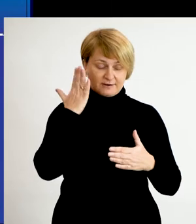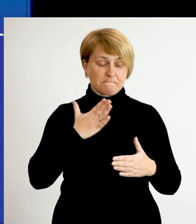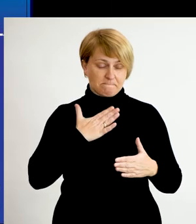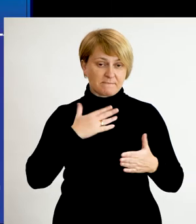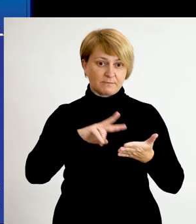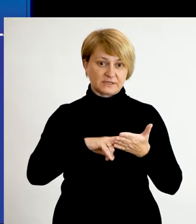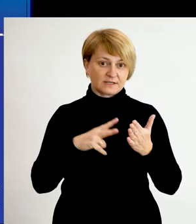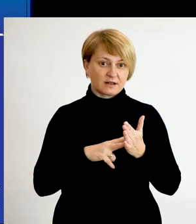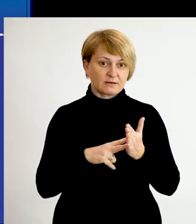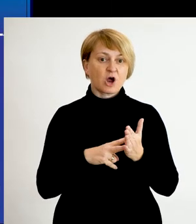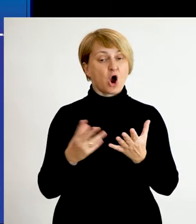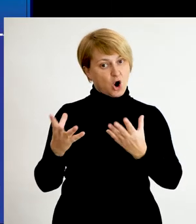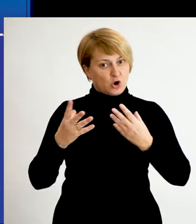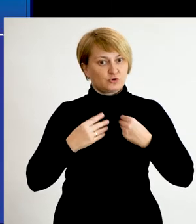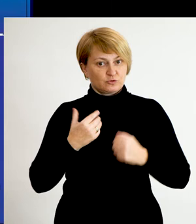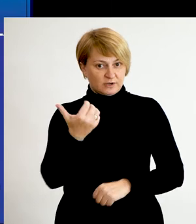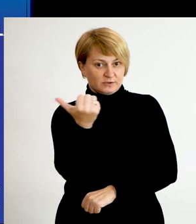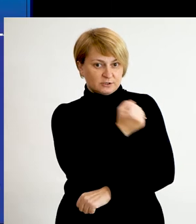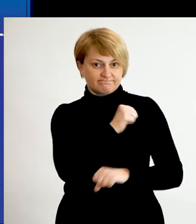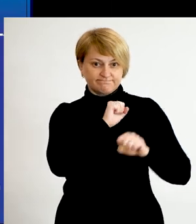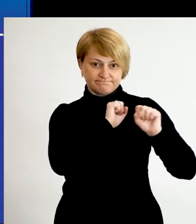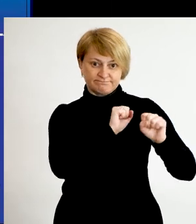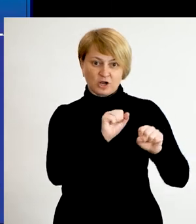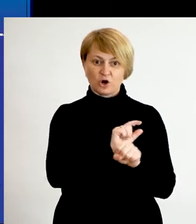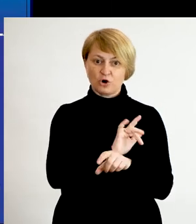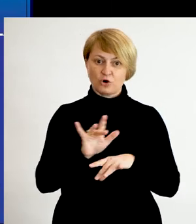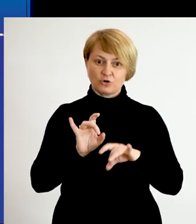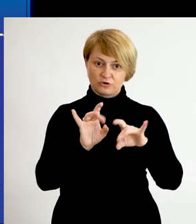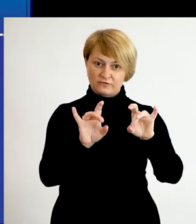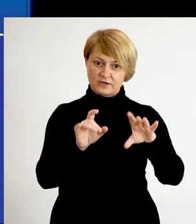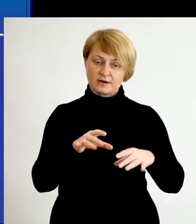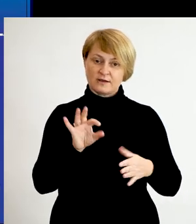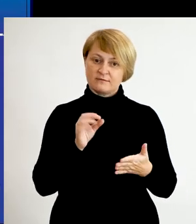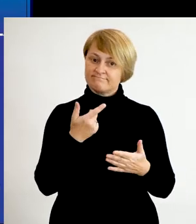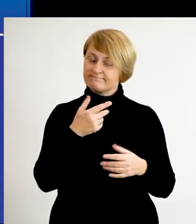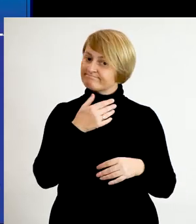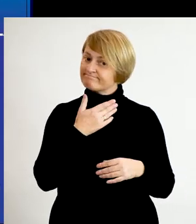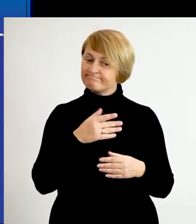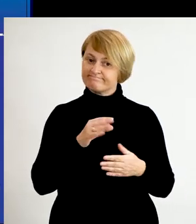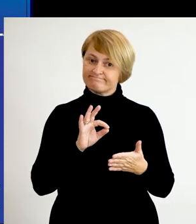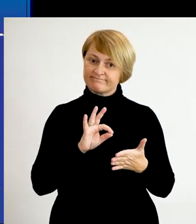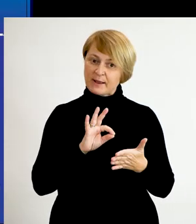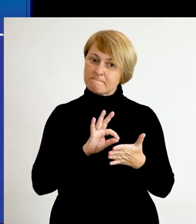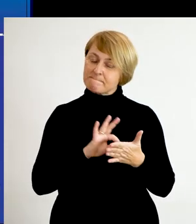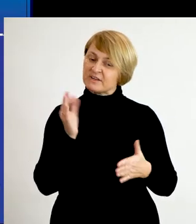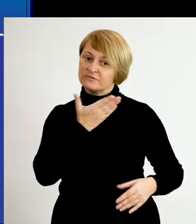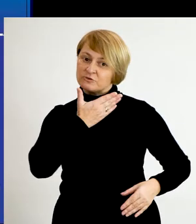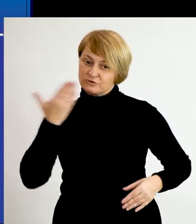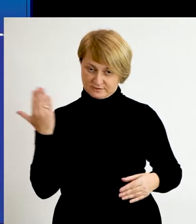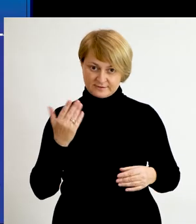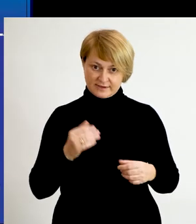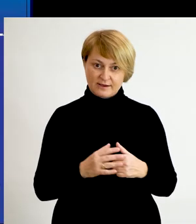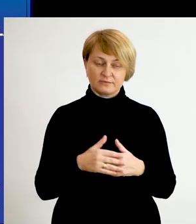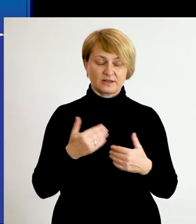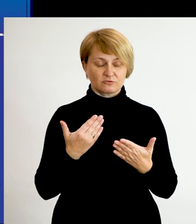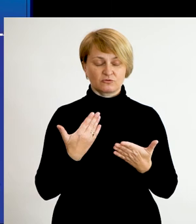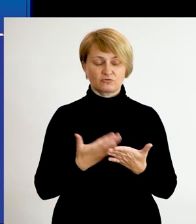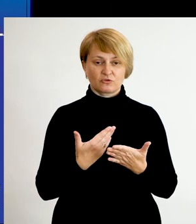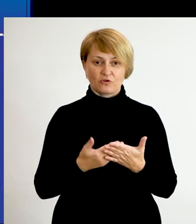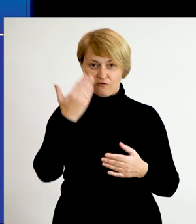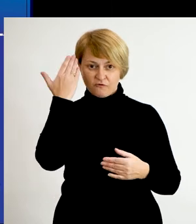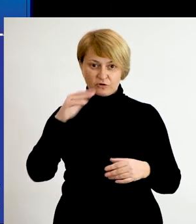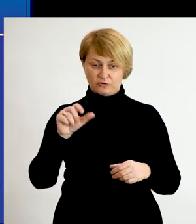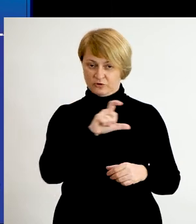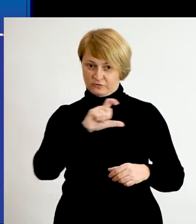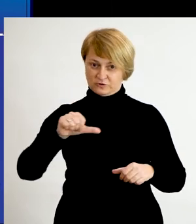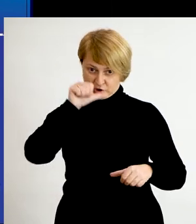nas szczepionka covidowa. Ta niepewność nie jest wcale mniejsza, dlatego wolimy w ciągu